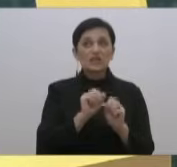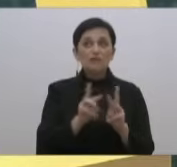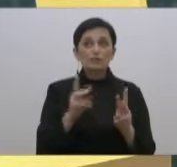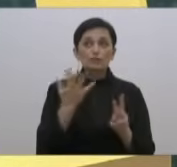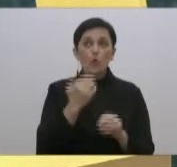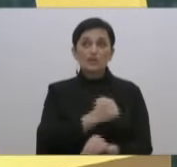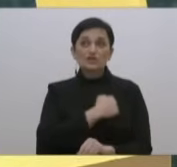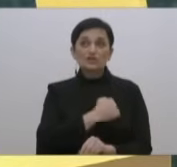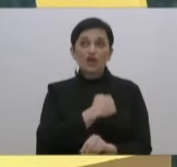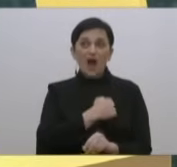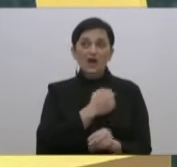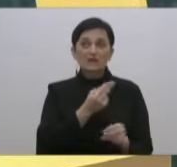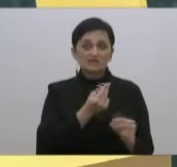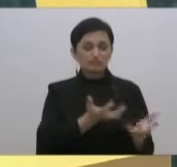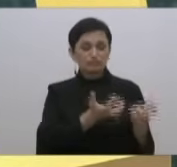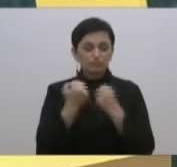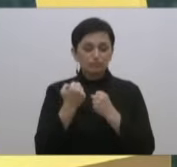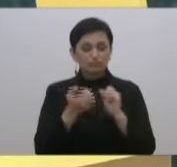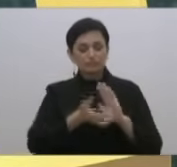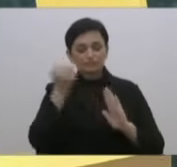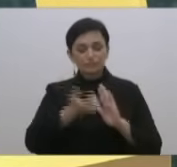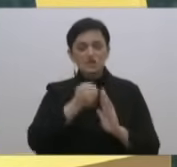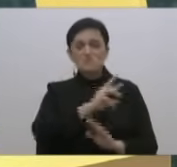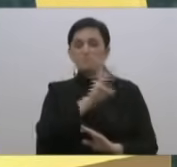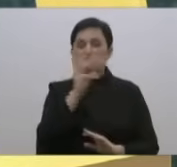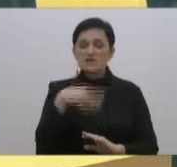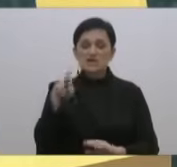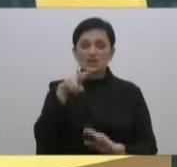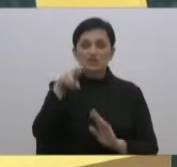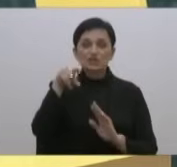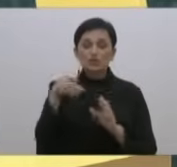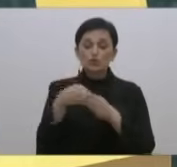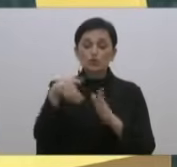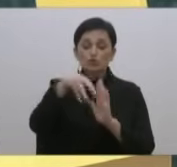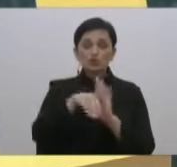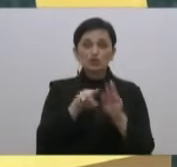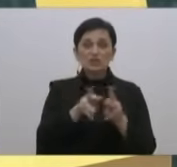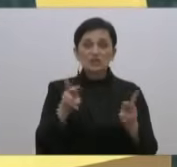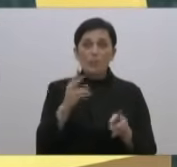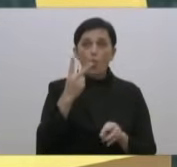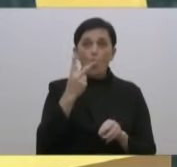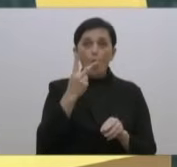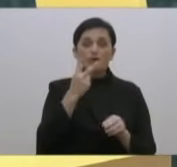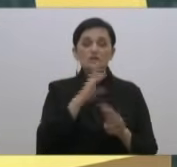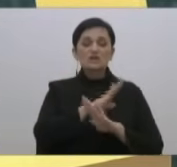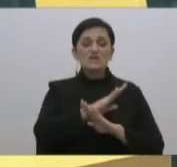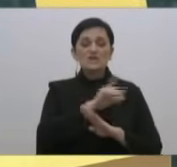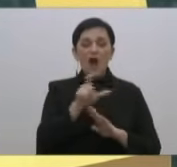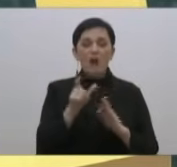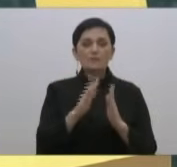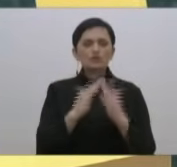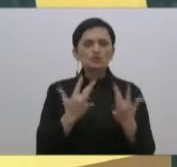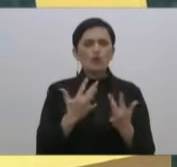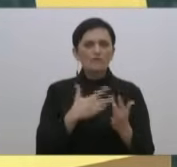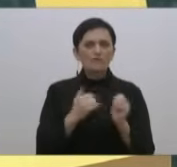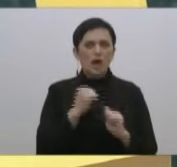მინისტრი, რომელიც ჯარის გაძარცვით მილიარდელი გახდება. Ამ გუნდში არ არის შინაგან საქმეთა მინისტრი, რომელიც ორ გვამს ითხოვს, თანაც